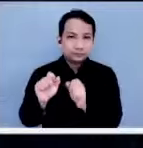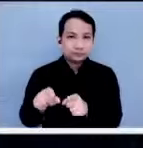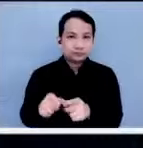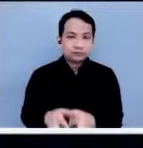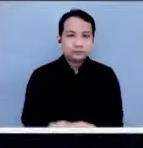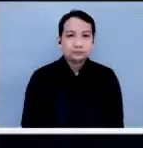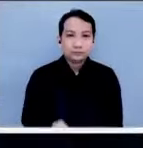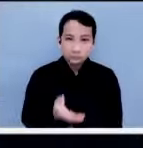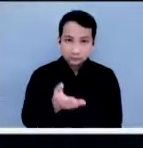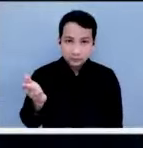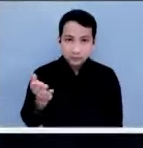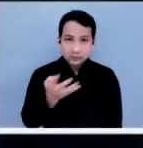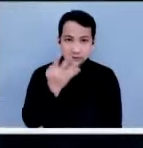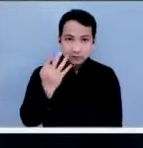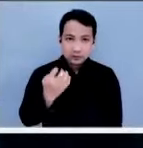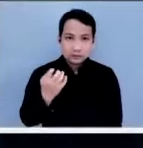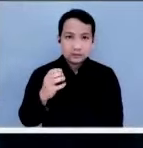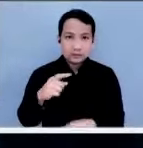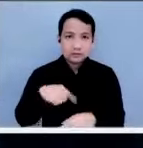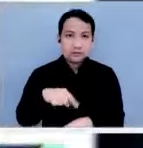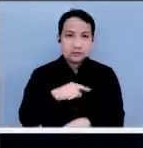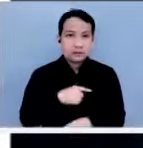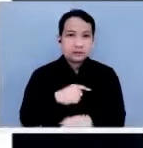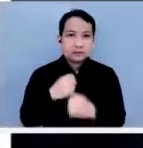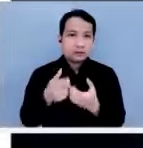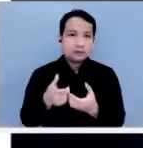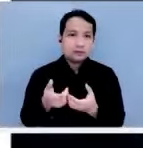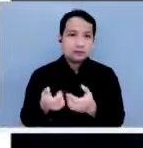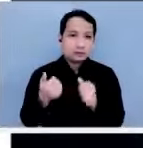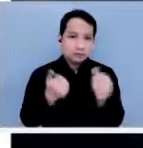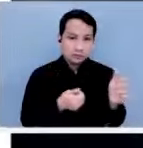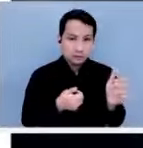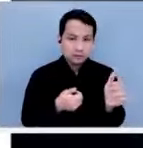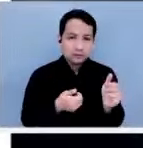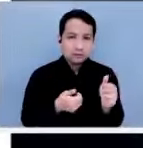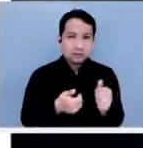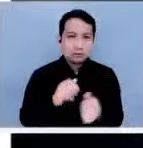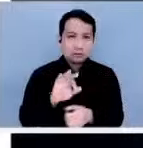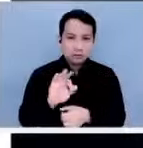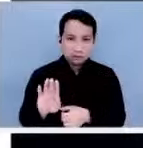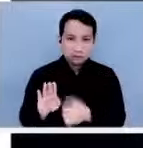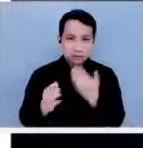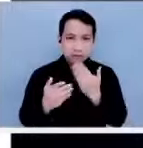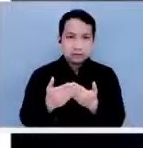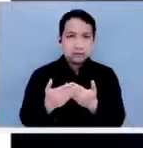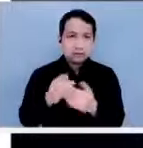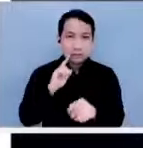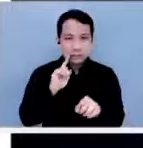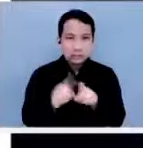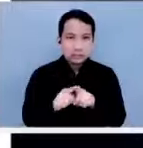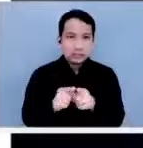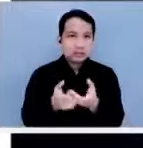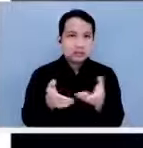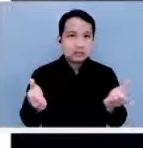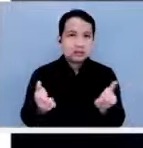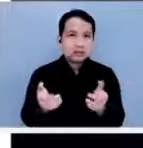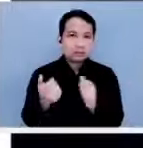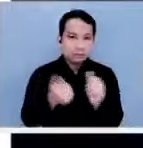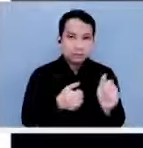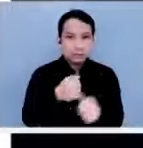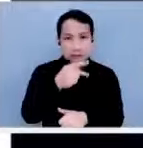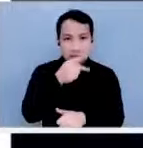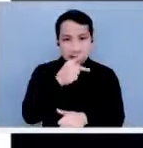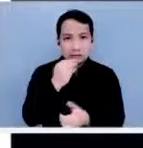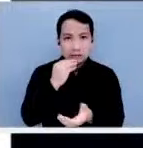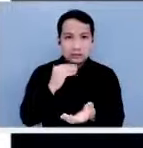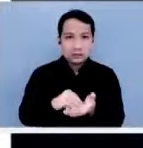ay may nais ikonsulta sa inyong lingkod, i-follow lang ang Facebook page ng Good Morning Kapatid. Mangyaring i-private message po